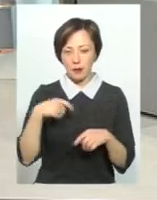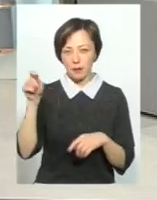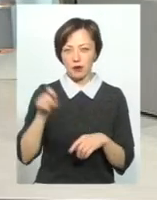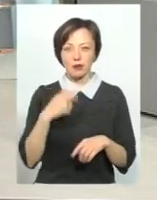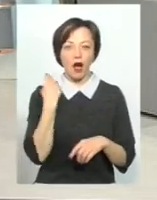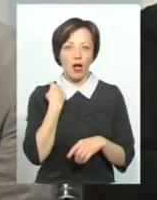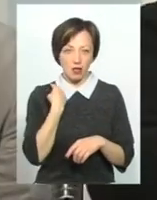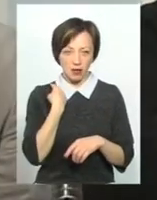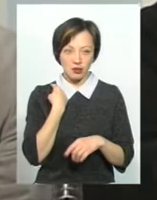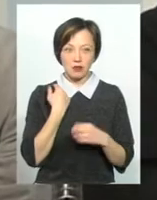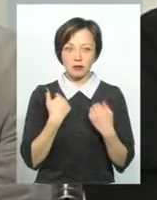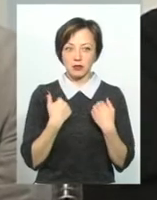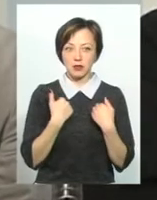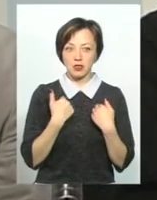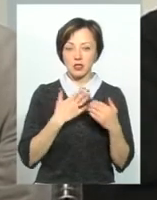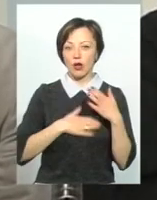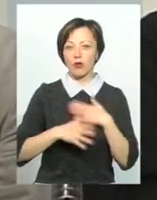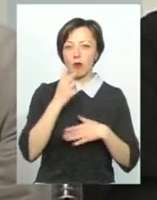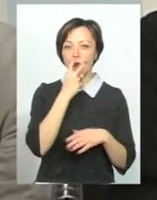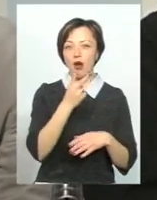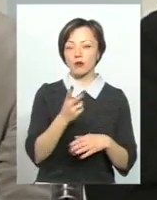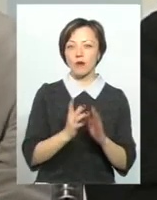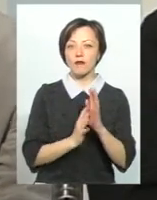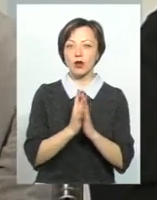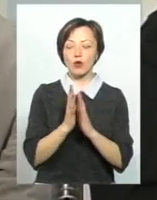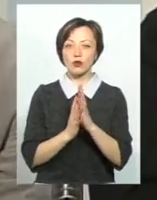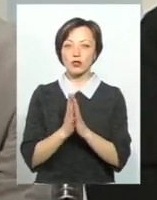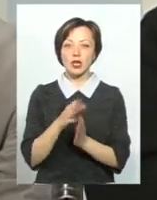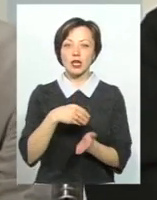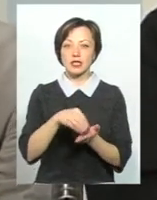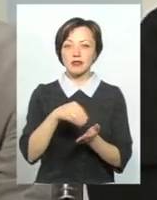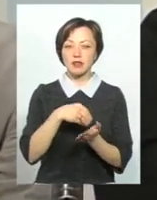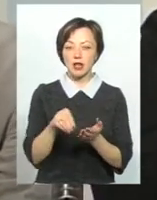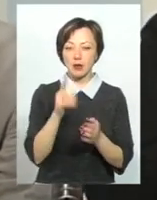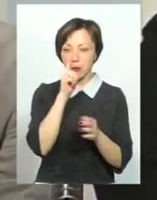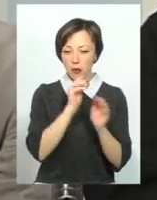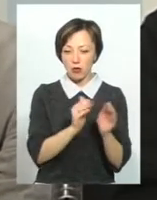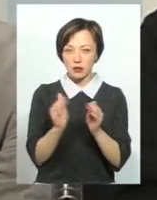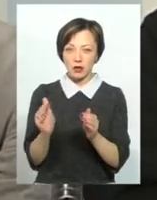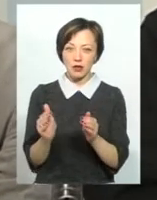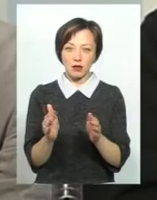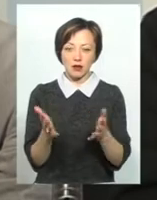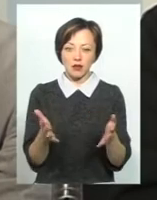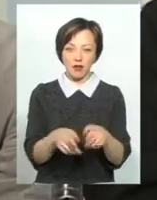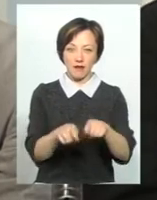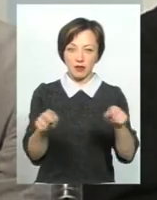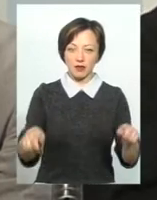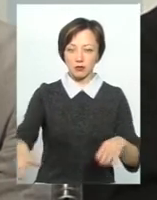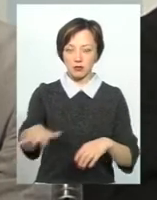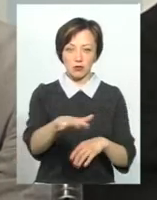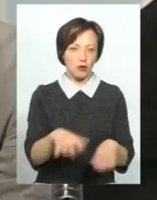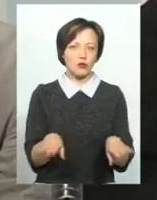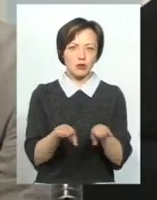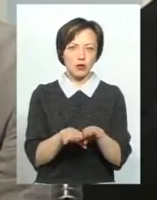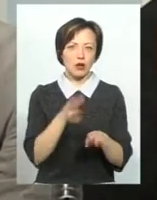з Англії, і мені з задоволенням показують вирощування свиноматок з поросятами в відкритому ґрунті. Все це вроді